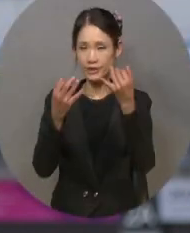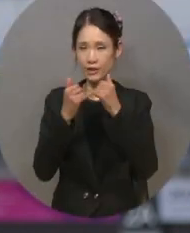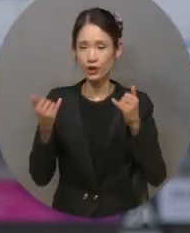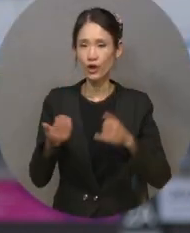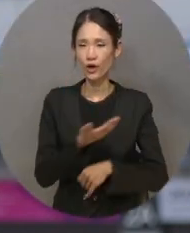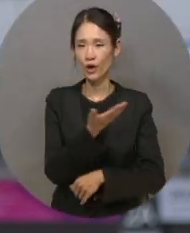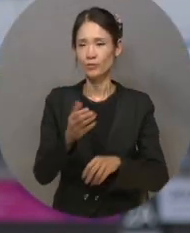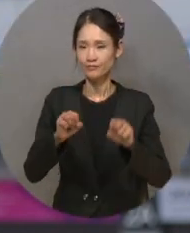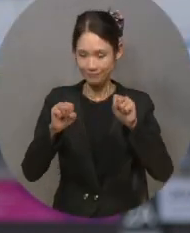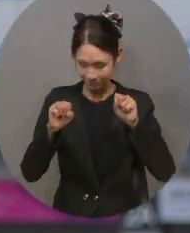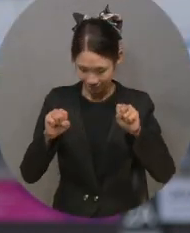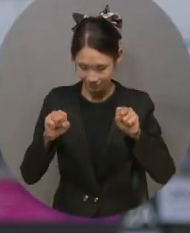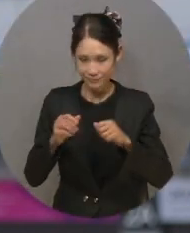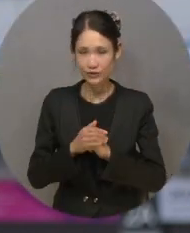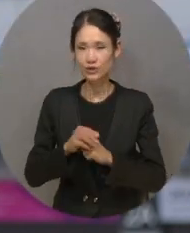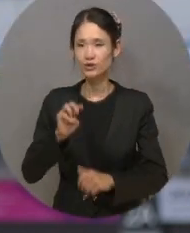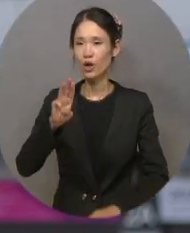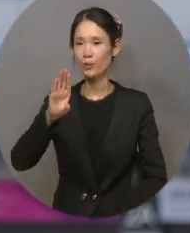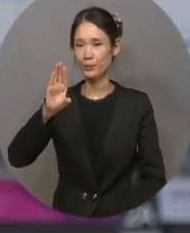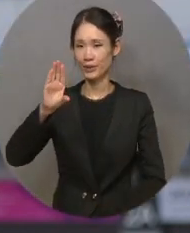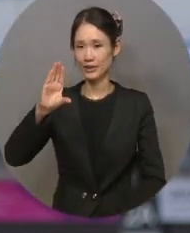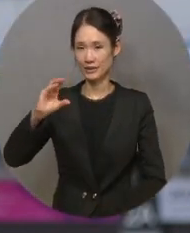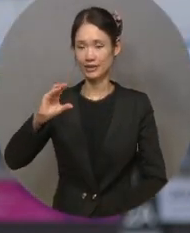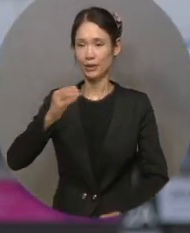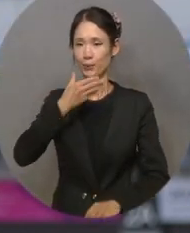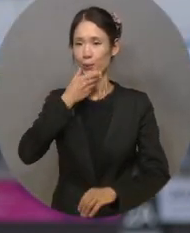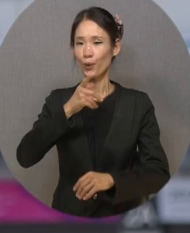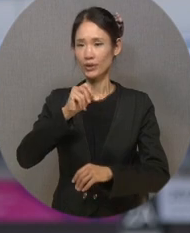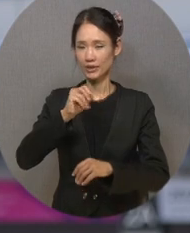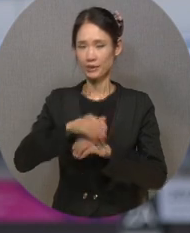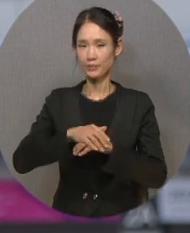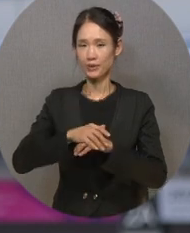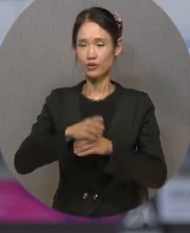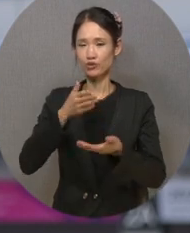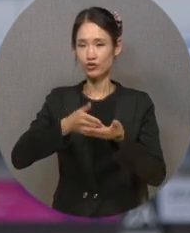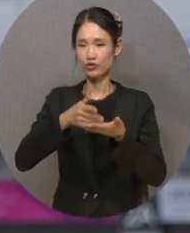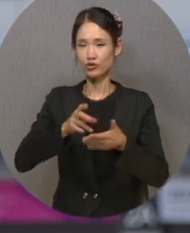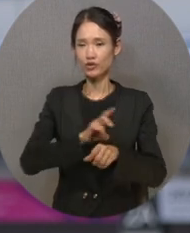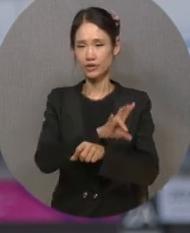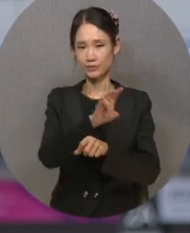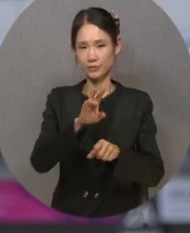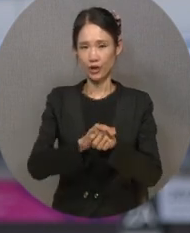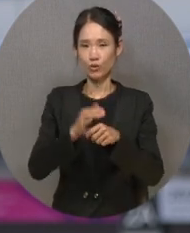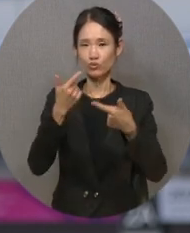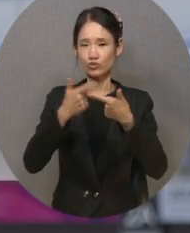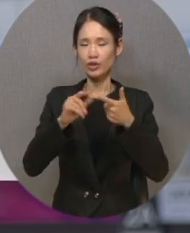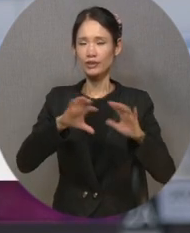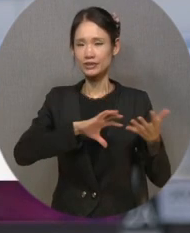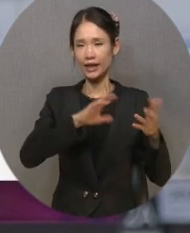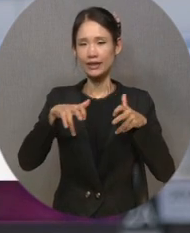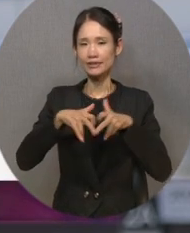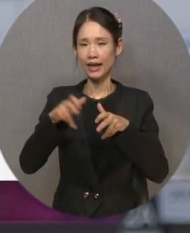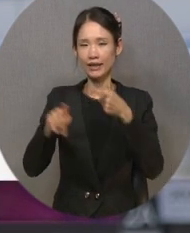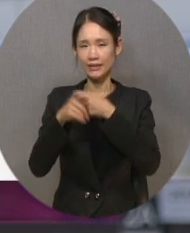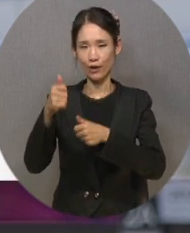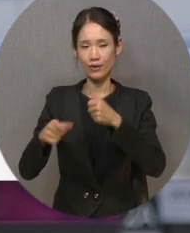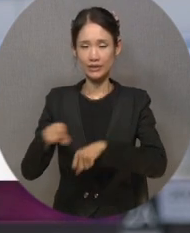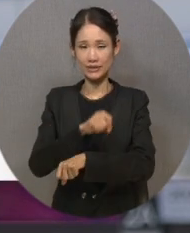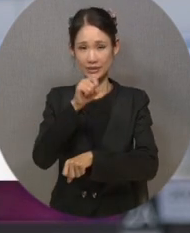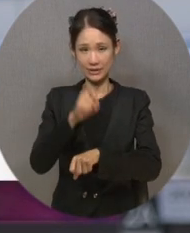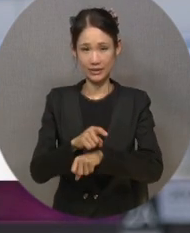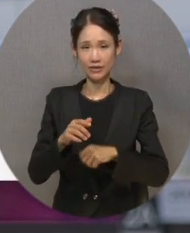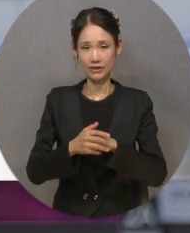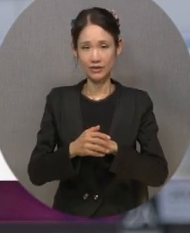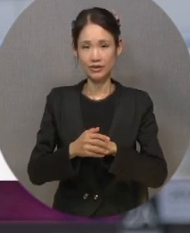시청자 여러분 안녕하십니까 WBC 복지tv 뉴스24 부산 세계장애인대회 특집입니다 이곳은 2023